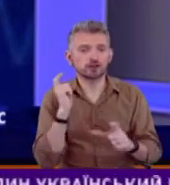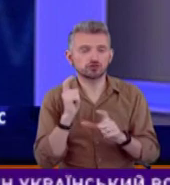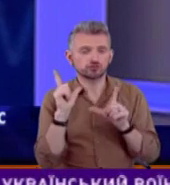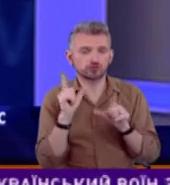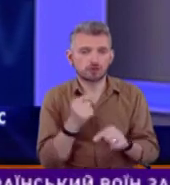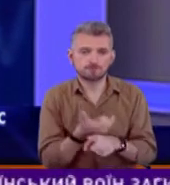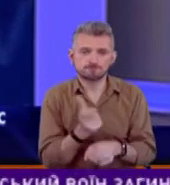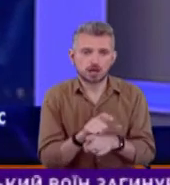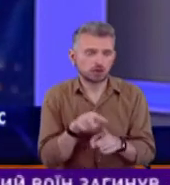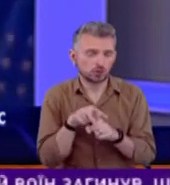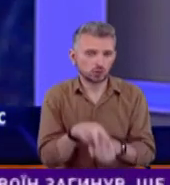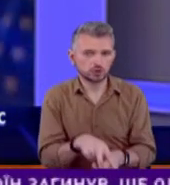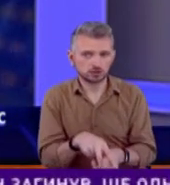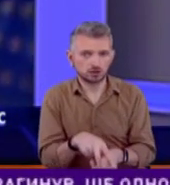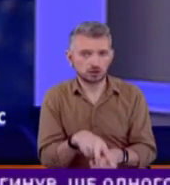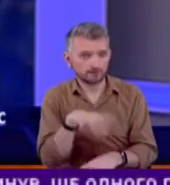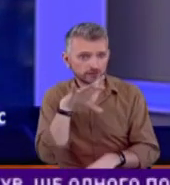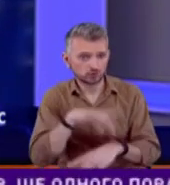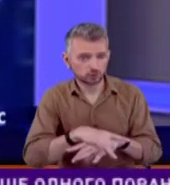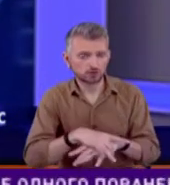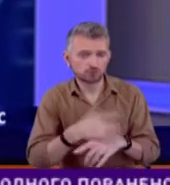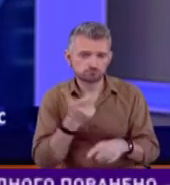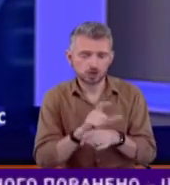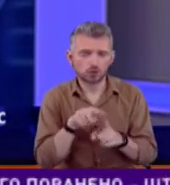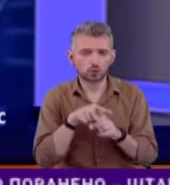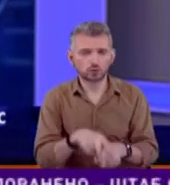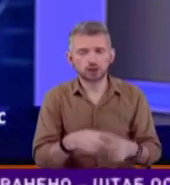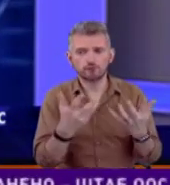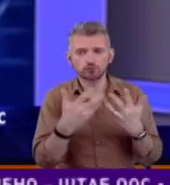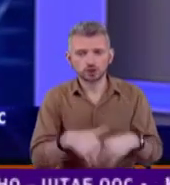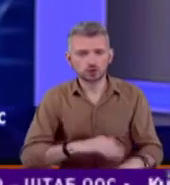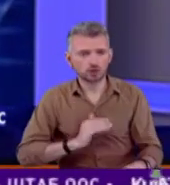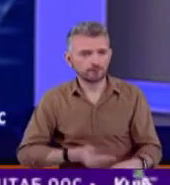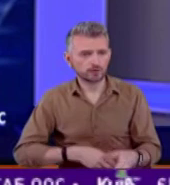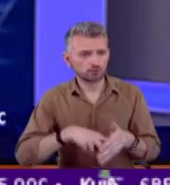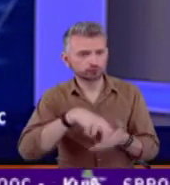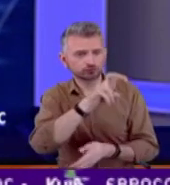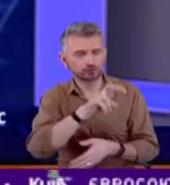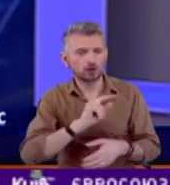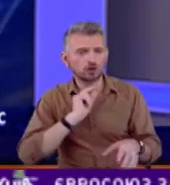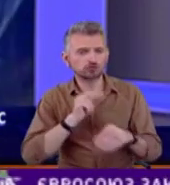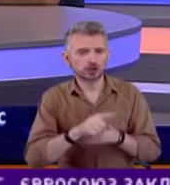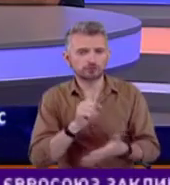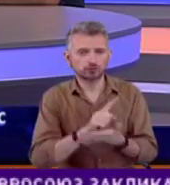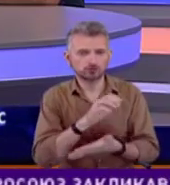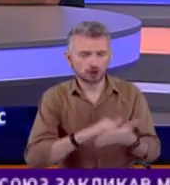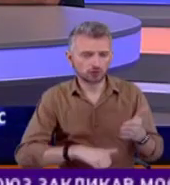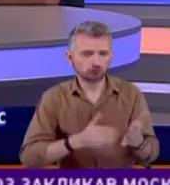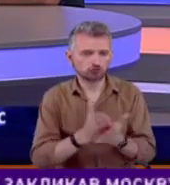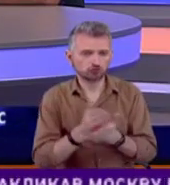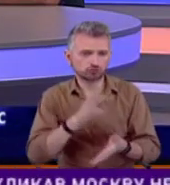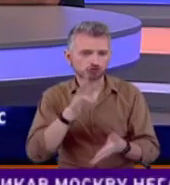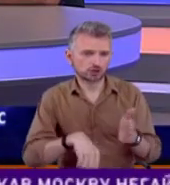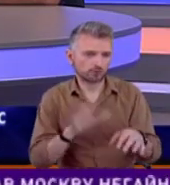з перевантаженням, фіксується перевантаження, і автоматично на фірму пішов склад. Через фіскальну службу пішов